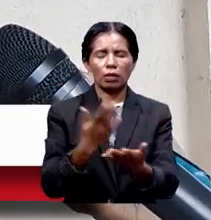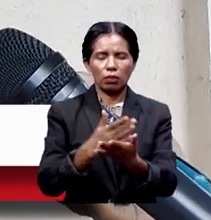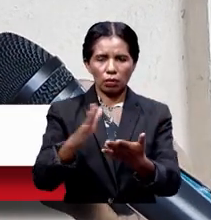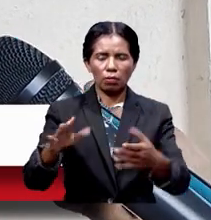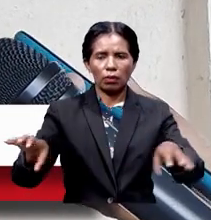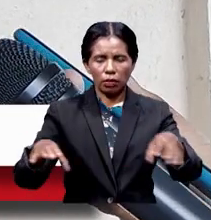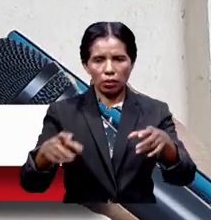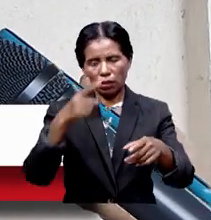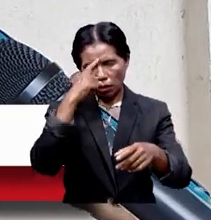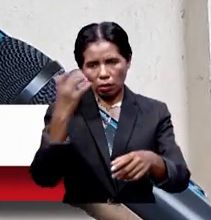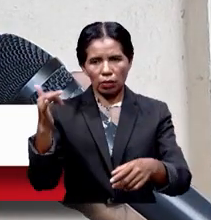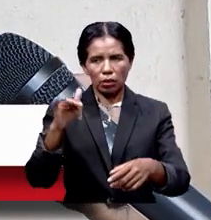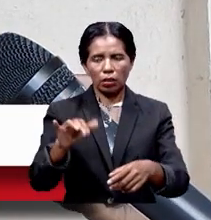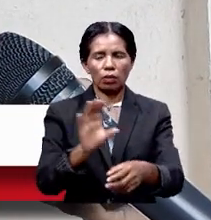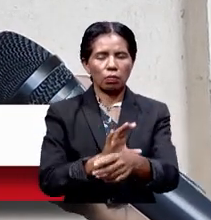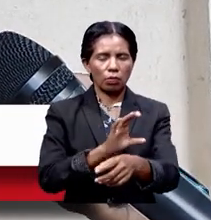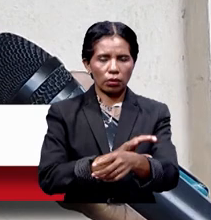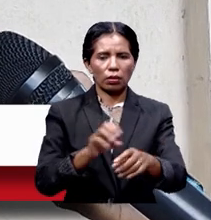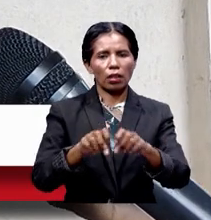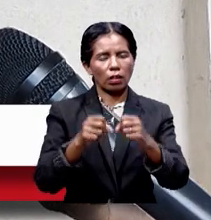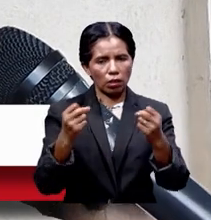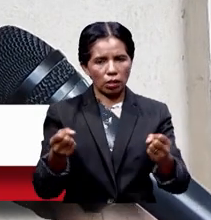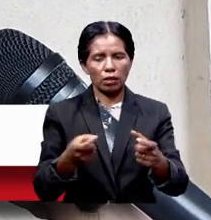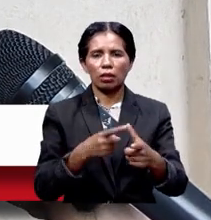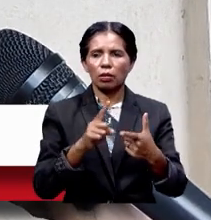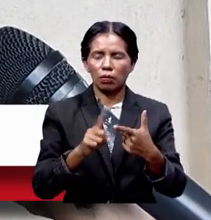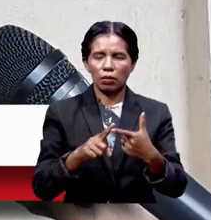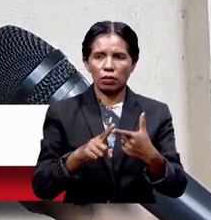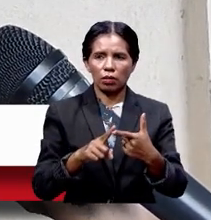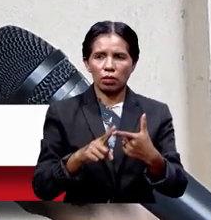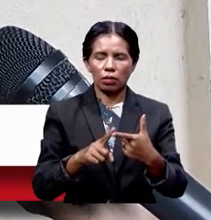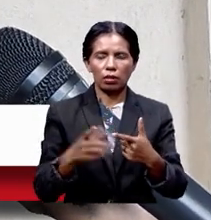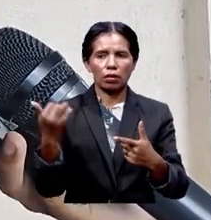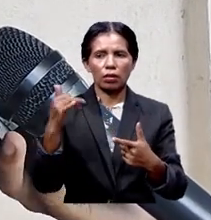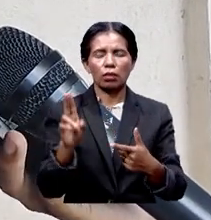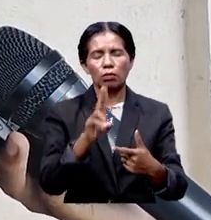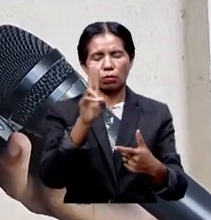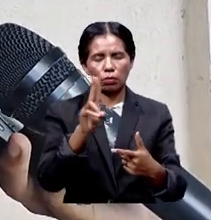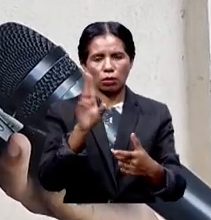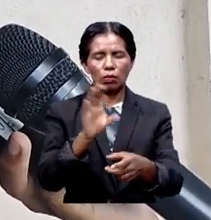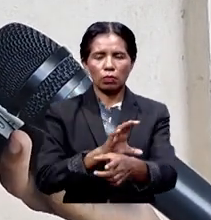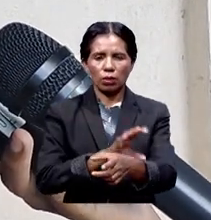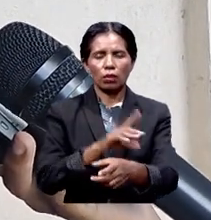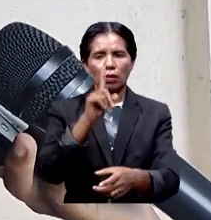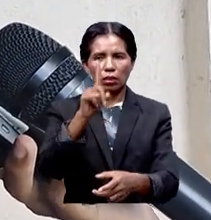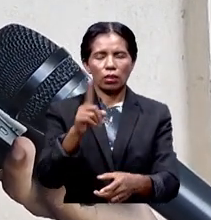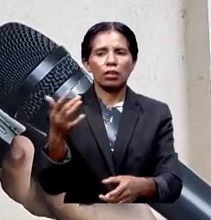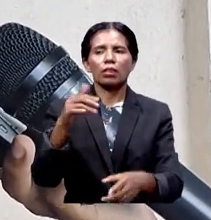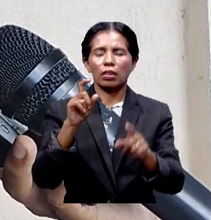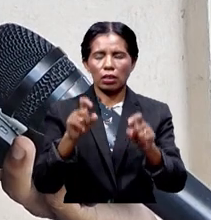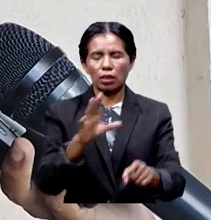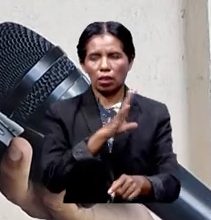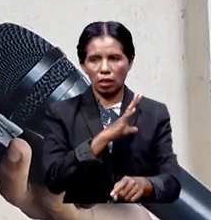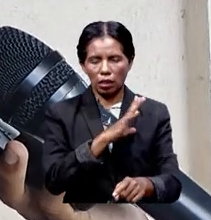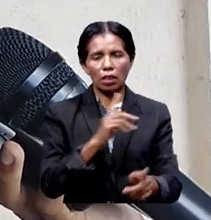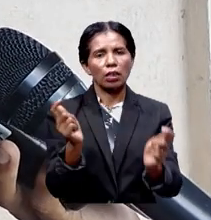servisu, tama sirat komputer or hetang avaria, hotu orang tahu sira uzalis komputer or ida deip, tama sirtanya hei malu